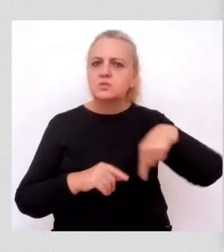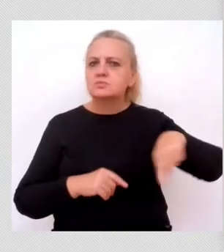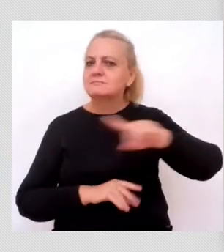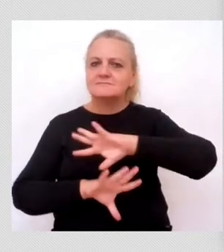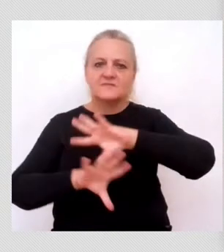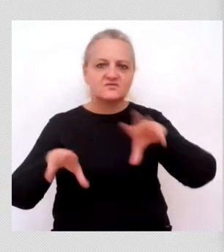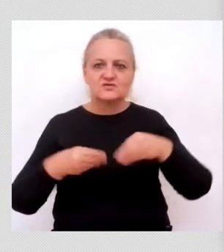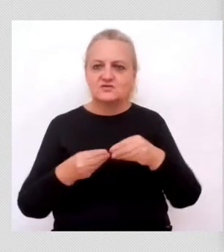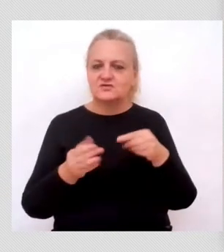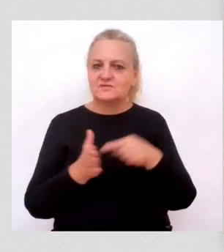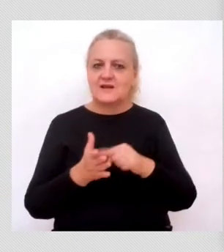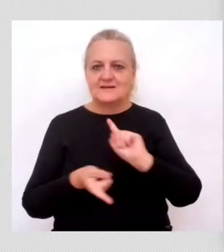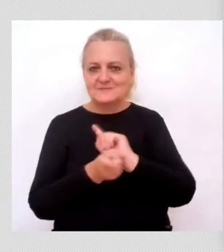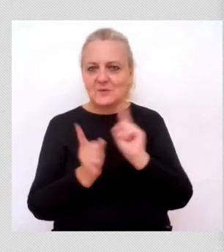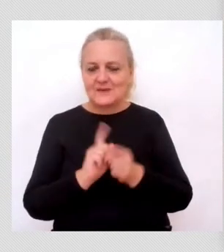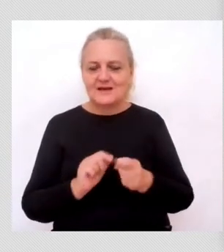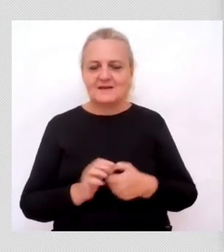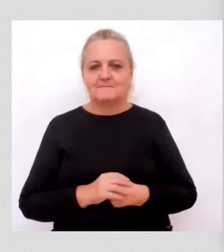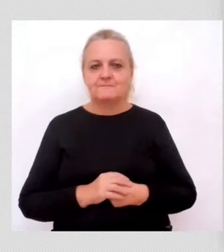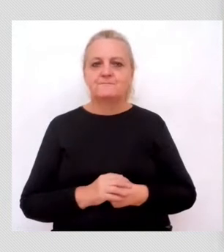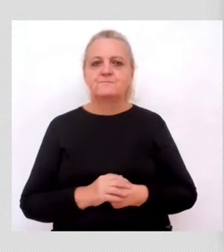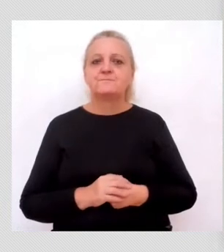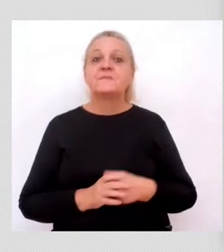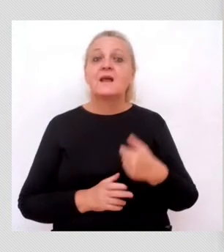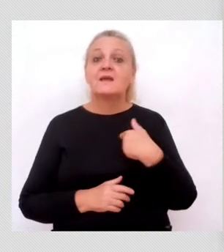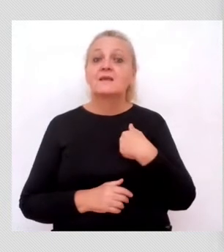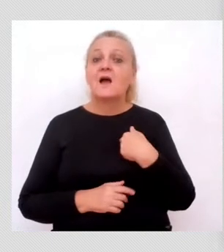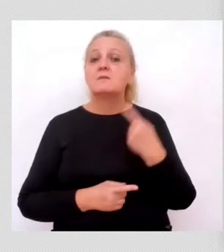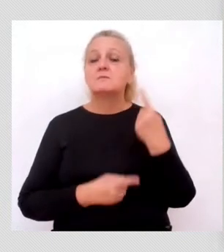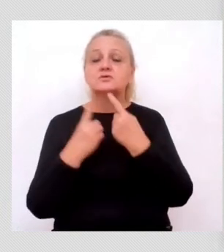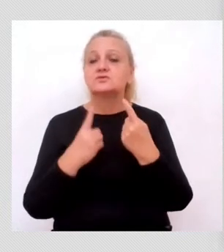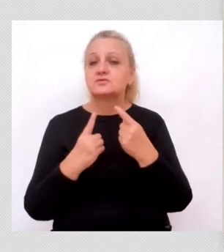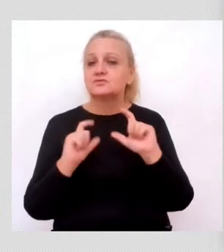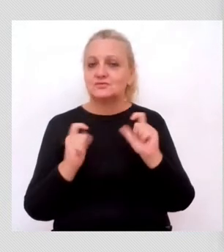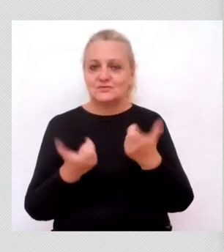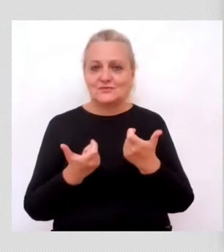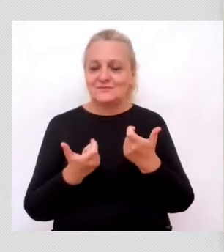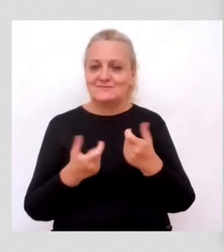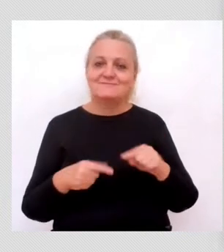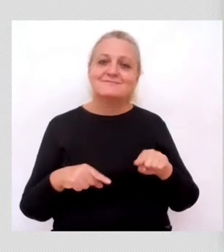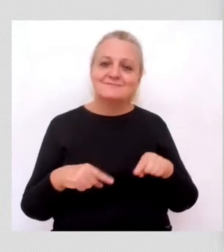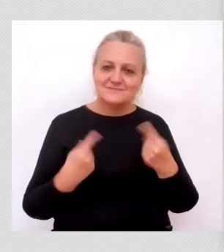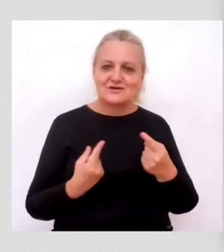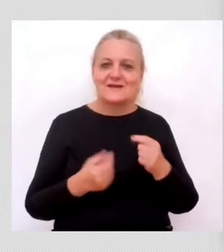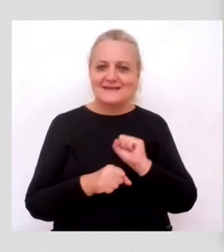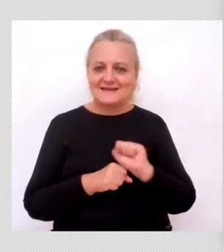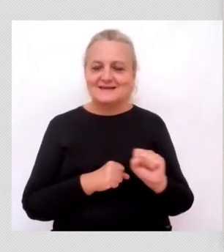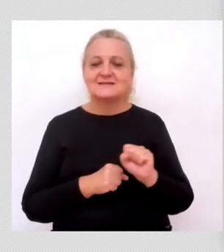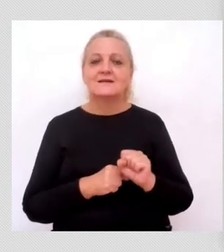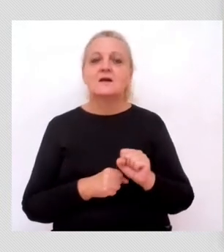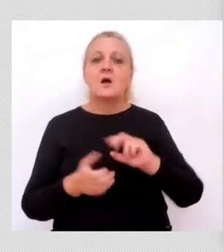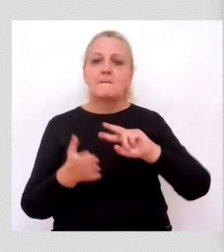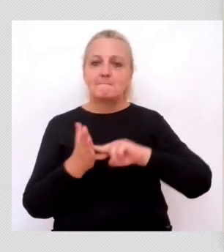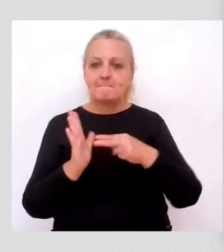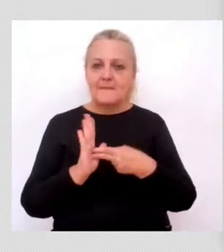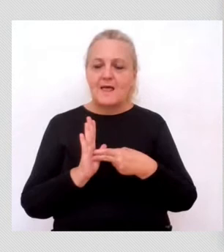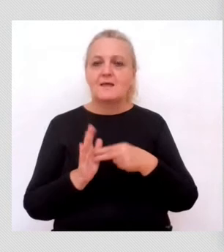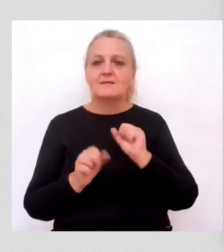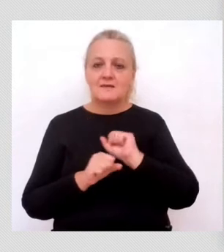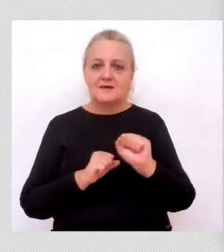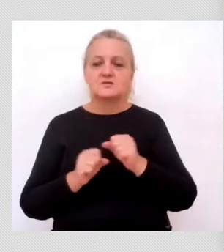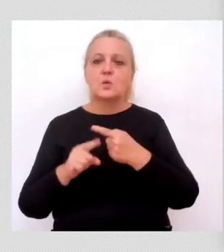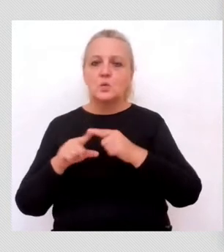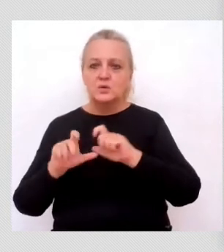wszystkich spotkanie. I ja wychodzę z takim przekonaniem, że po pierwsze jest plan krótko i długoterminowy,